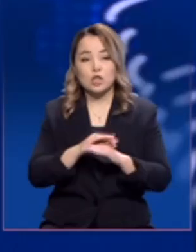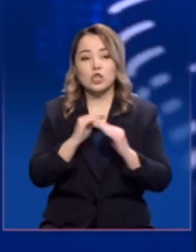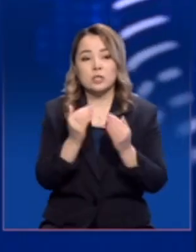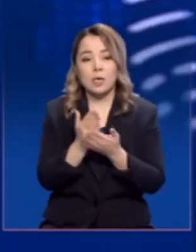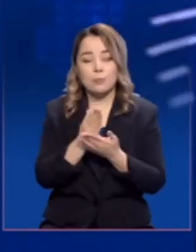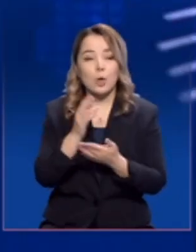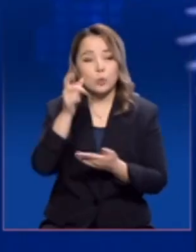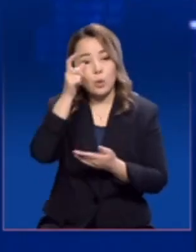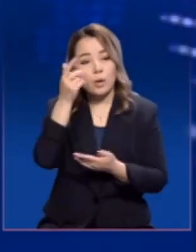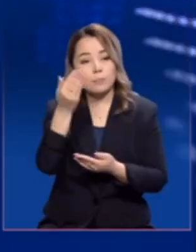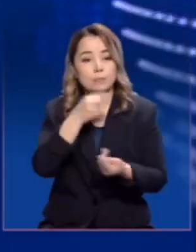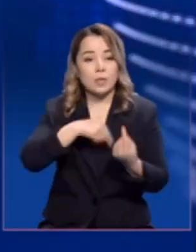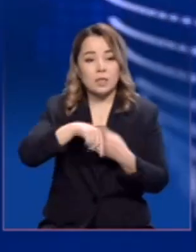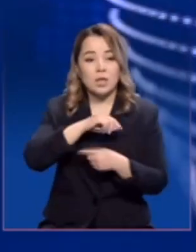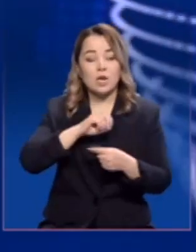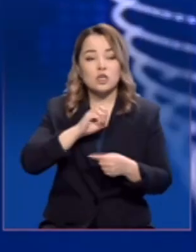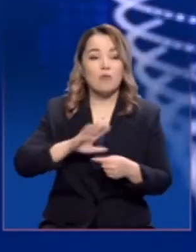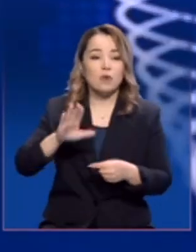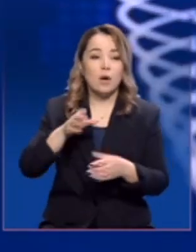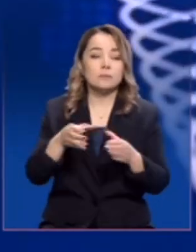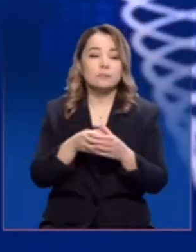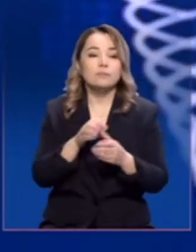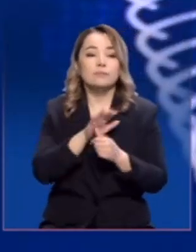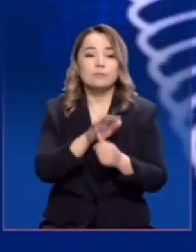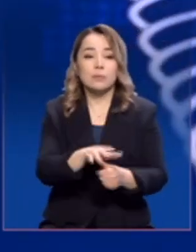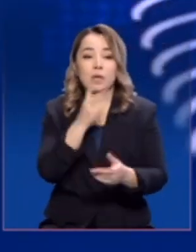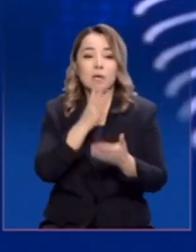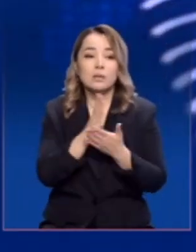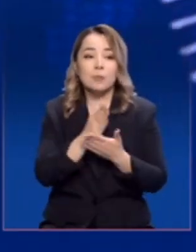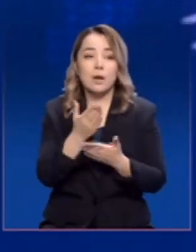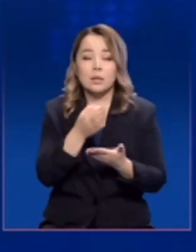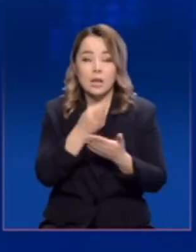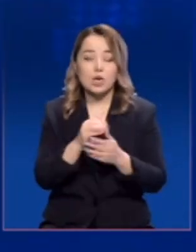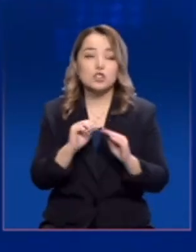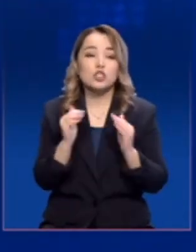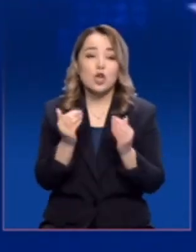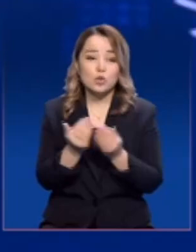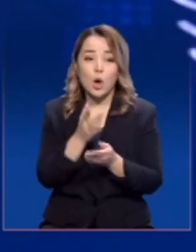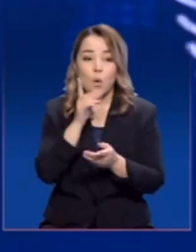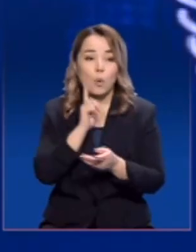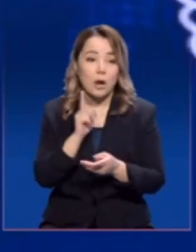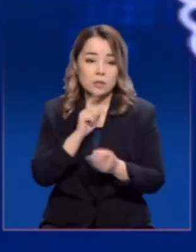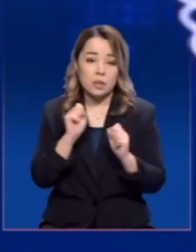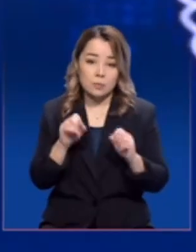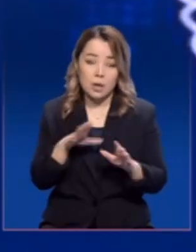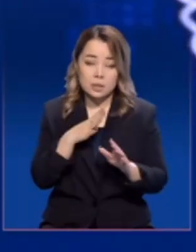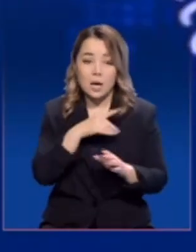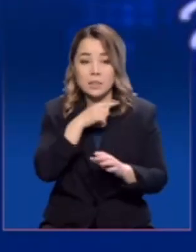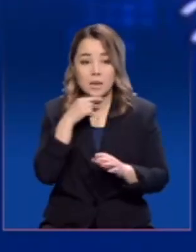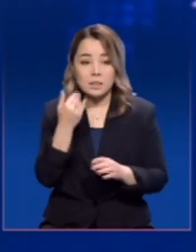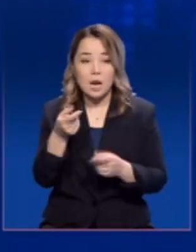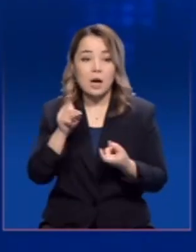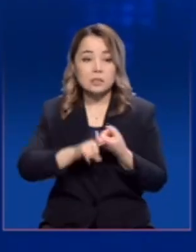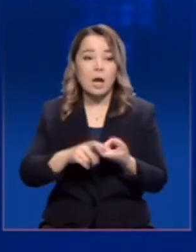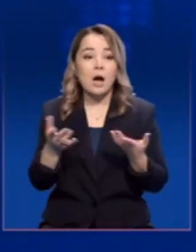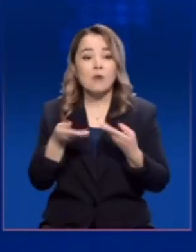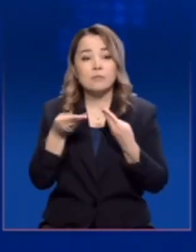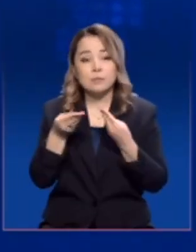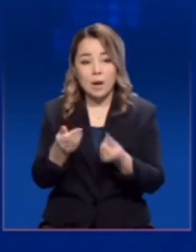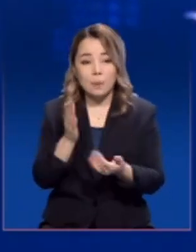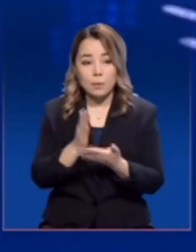бизнесмендер мұны Еуроодақ тарапынан жасалған қысыммен байланыстырып отыр. Шектеу уақытша ма? Ресей ахуалына қалай әсер